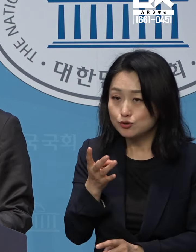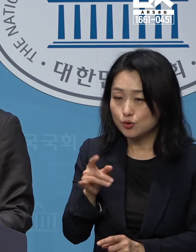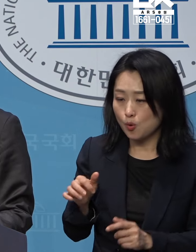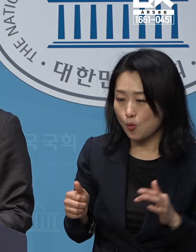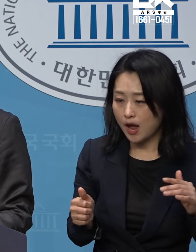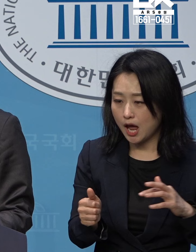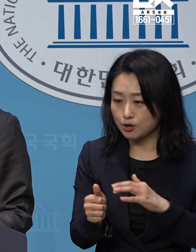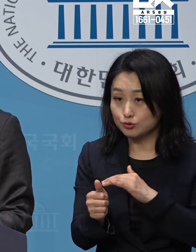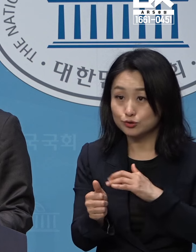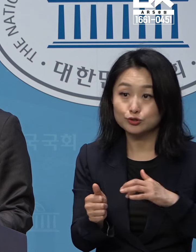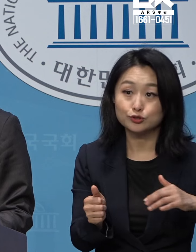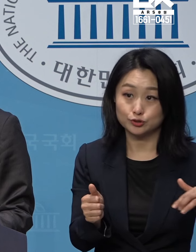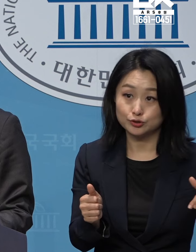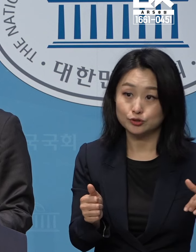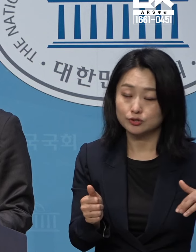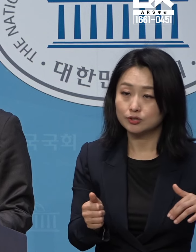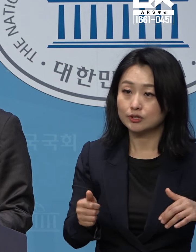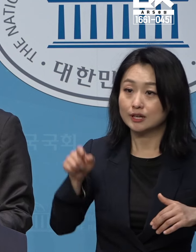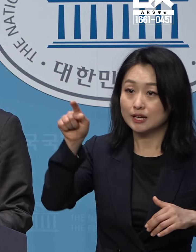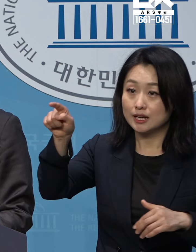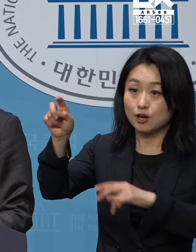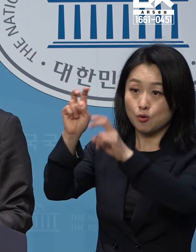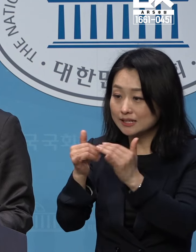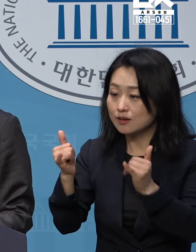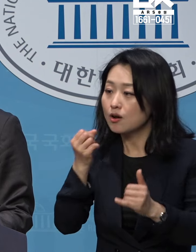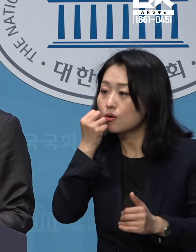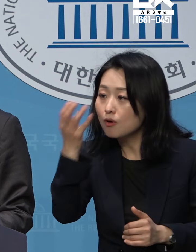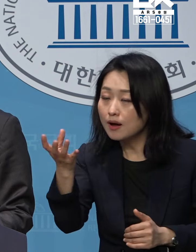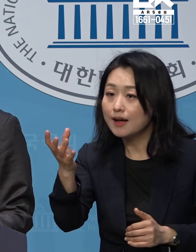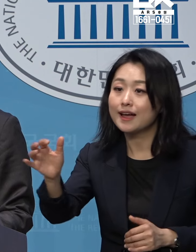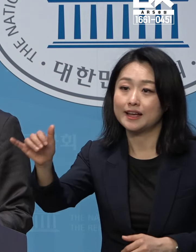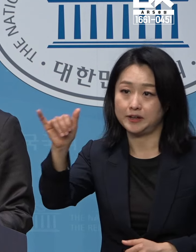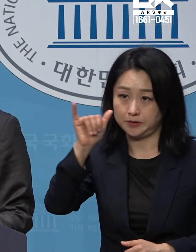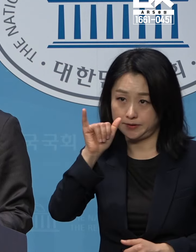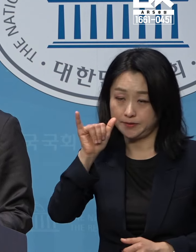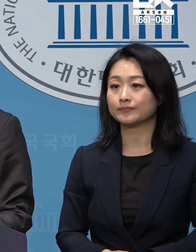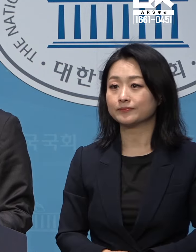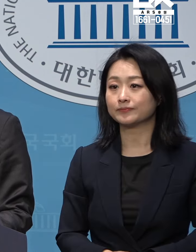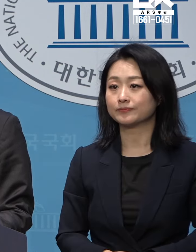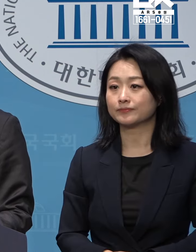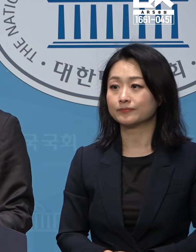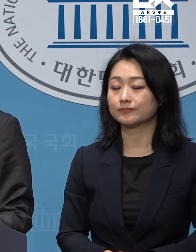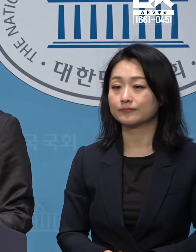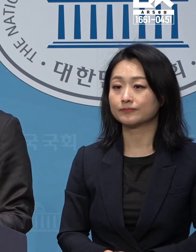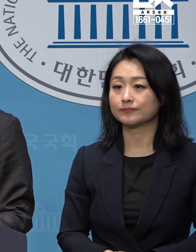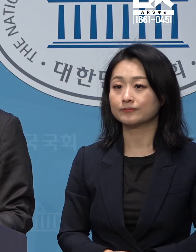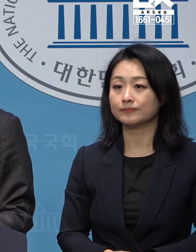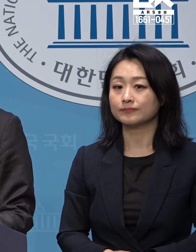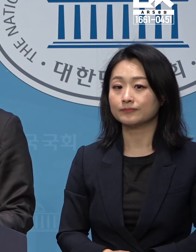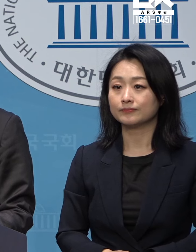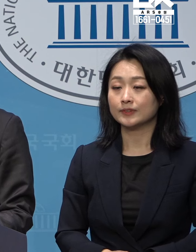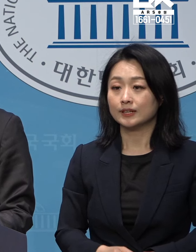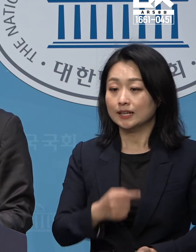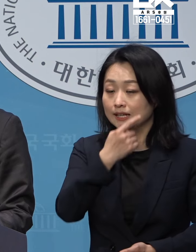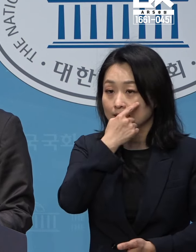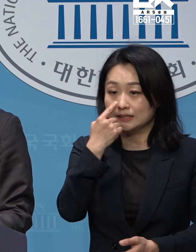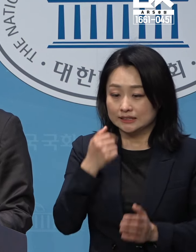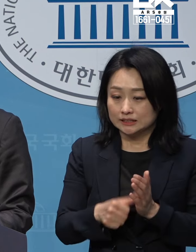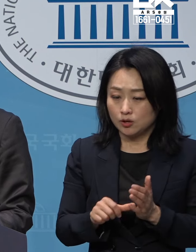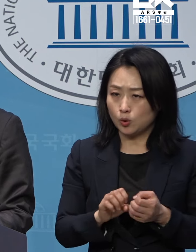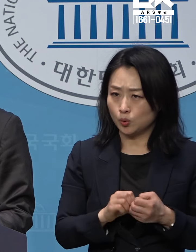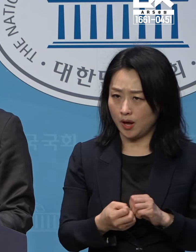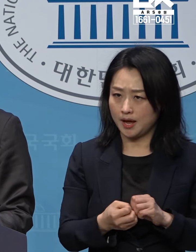증언과 쌍방울 내부자의 폭로가 잇따라 나오고 있습니다. 이처럼 증거를